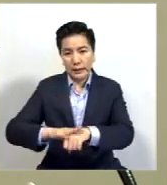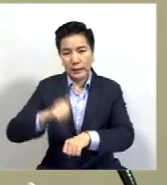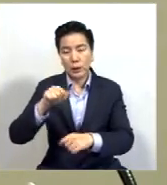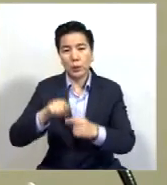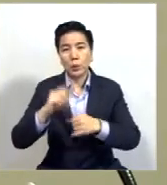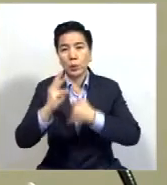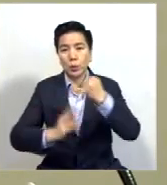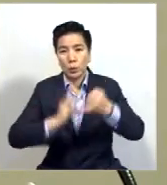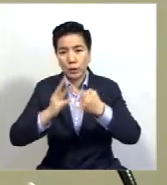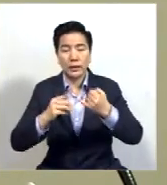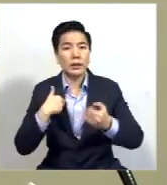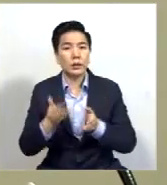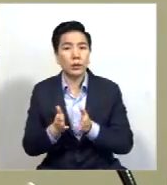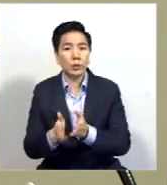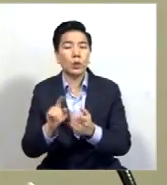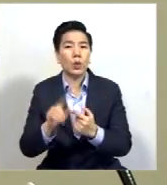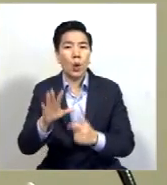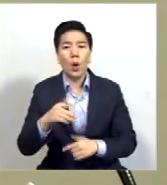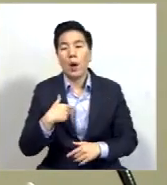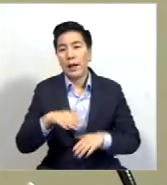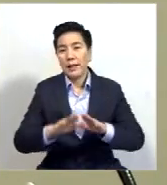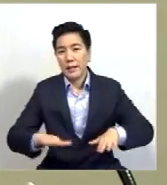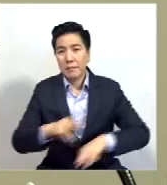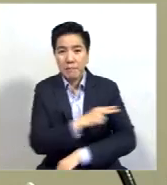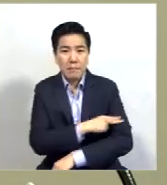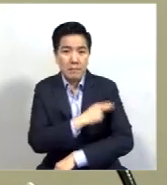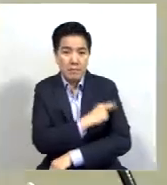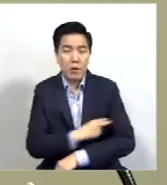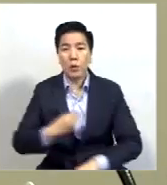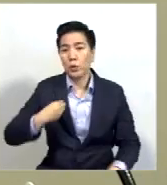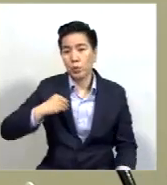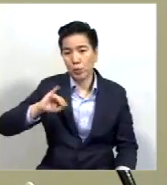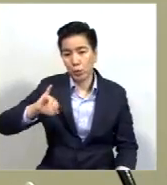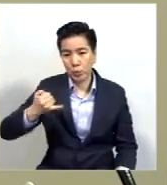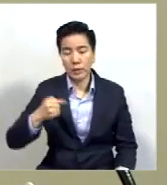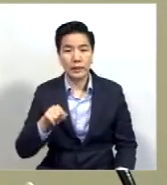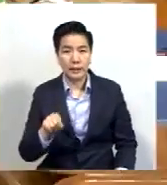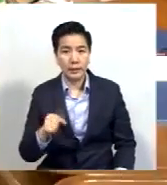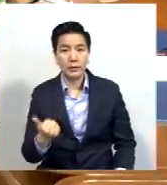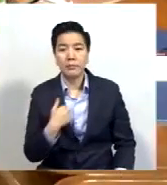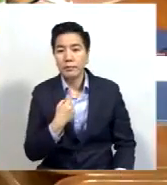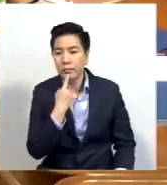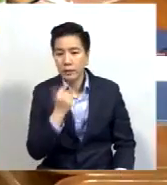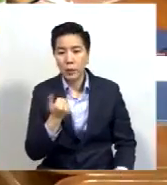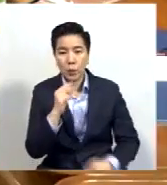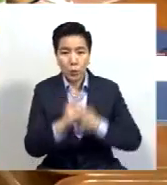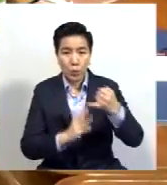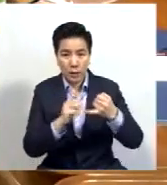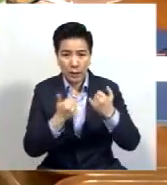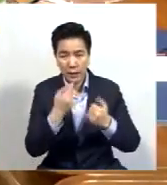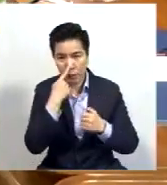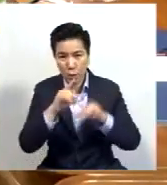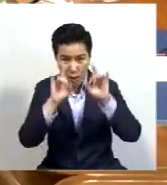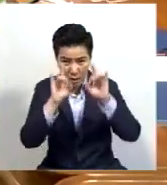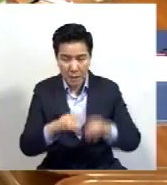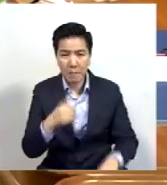ไวรัสวิทยาคลินิกภาควิชากุมารเวชศาสตร์คณะแพทยศาสตร์จุฬาลงกรณ์มหาวิทยาลัยกล่าวว่าไวรัสโคโรนาจะมีความ